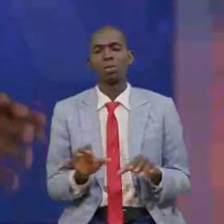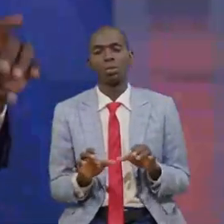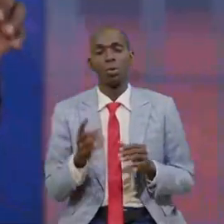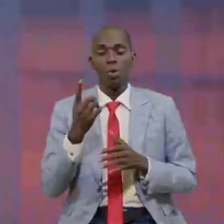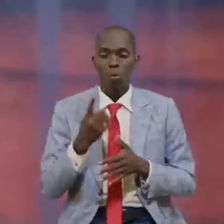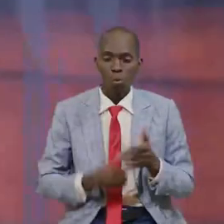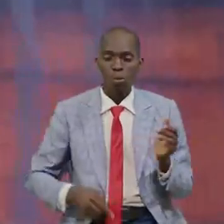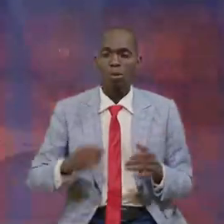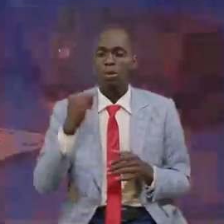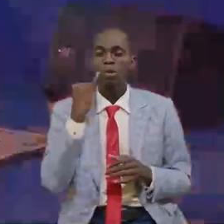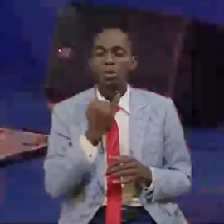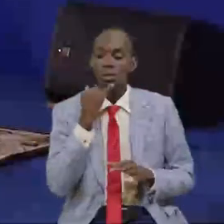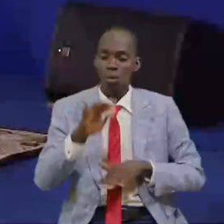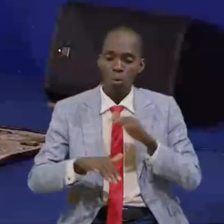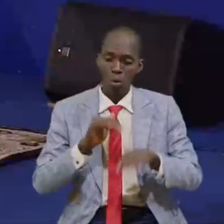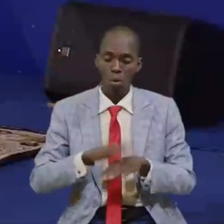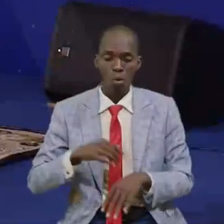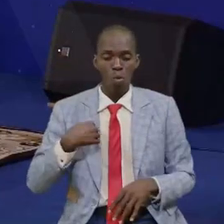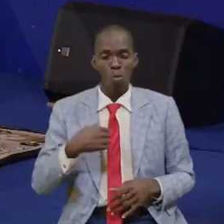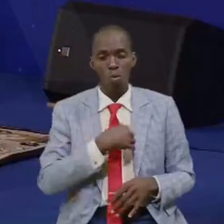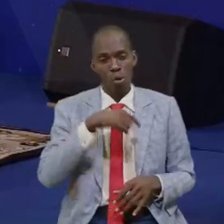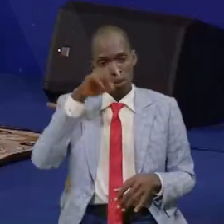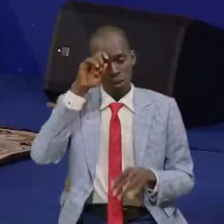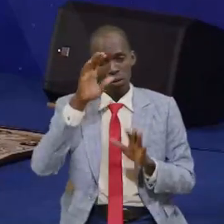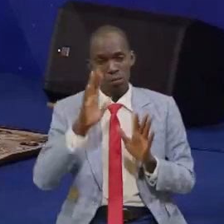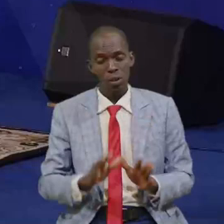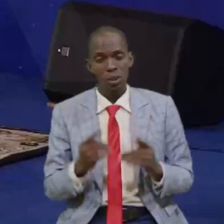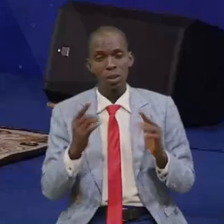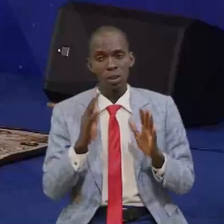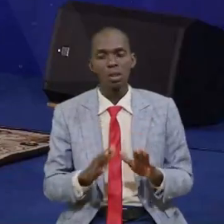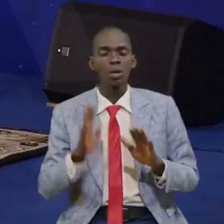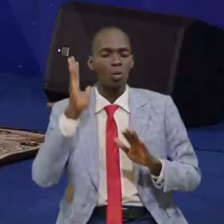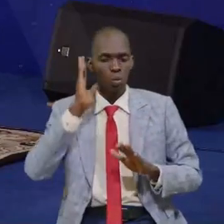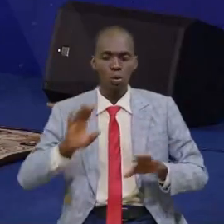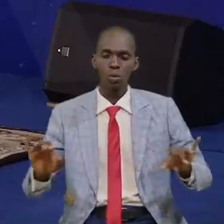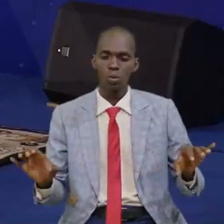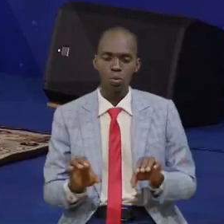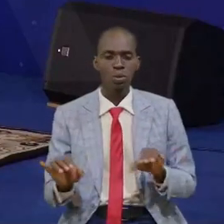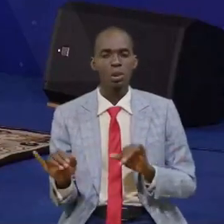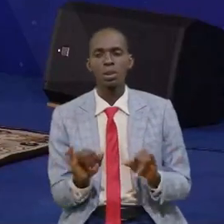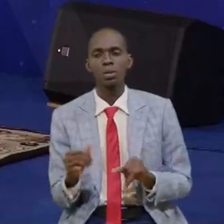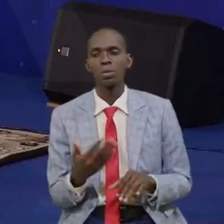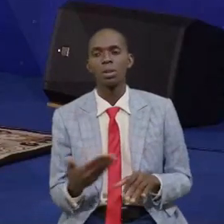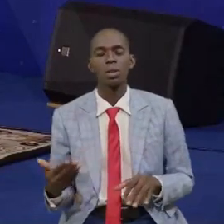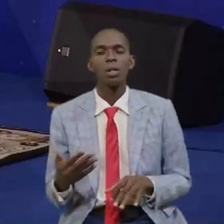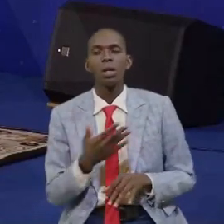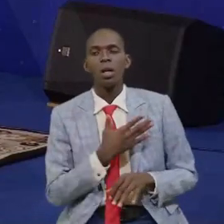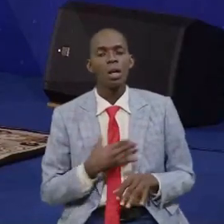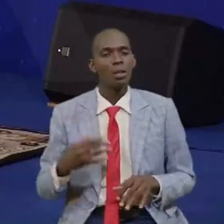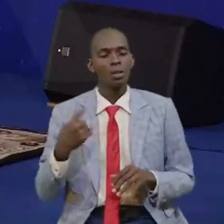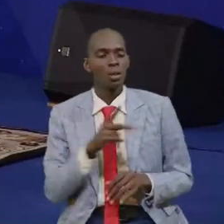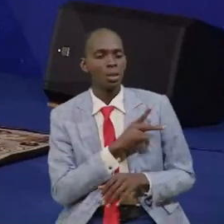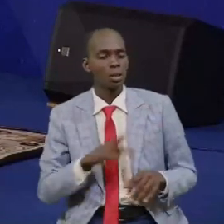peut passer là-bas. Je t'entends. Ils creusent leur propre tombe. Et ils ont dit, Pharaon dit,